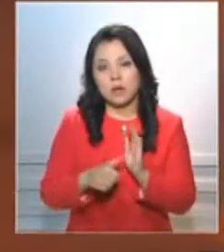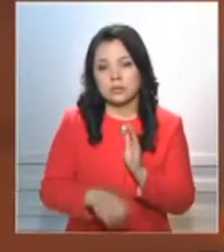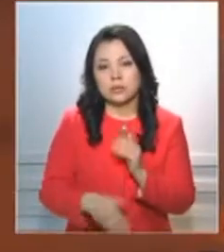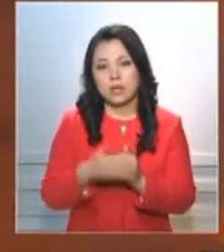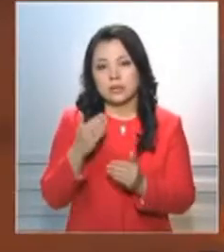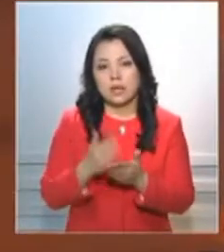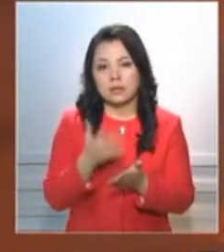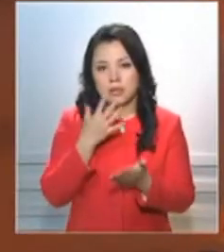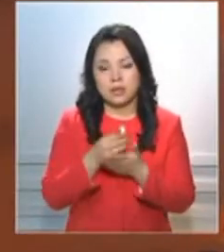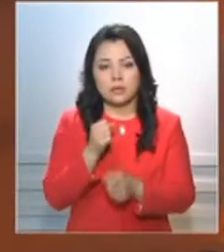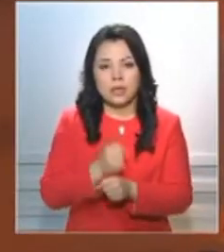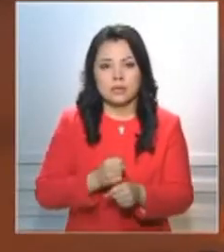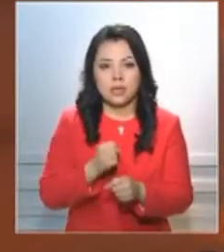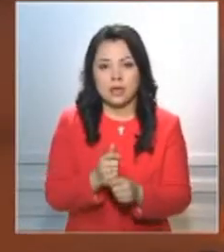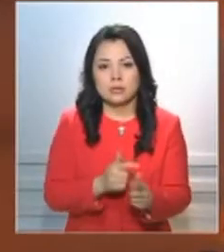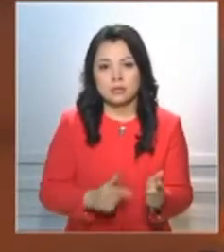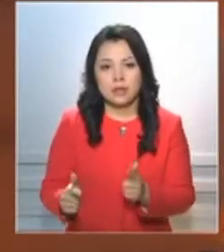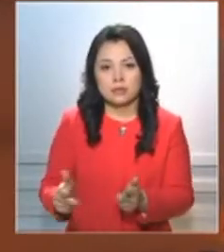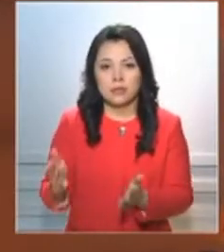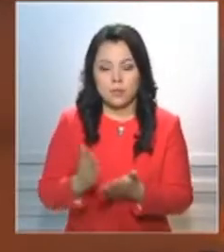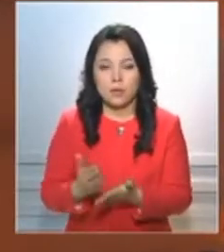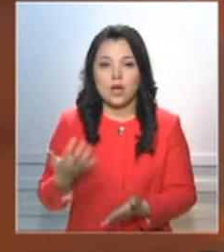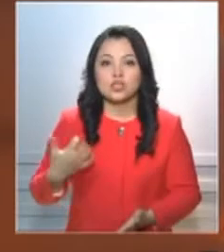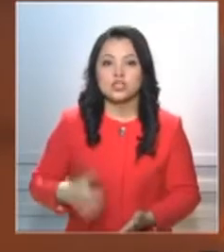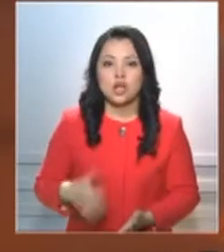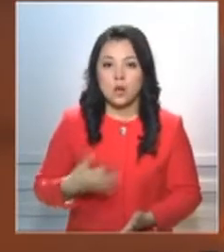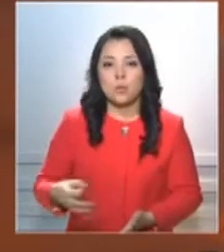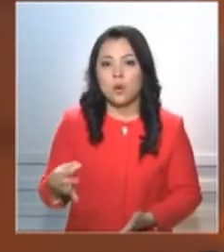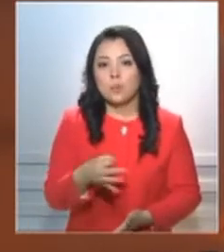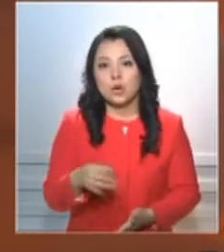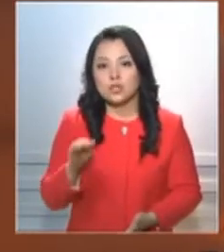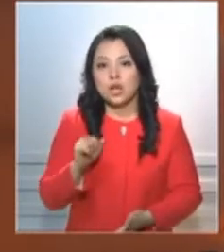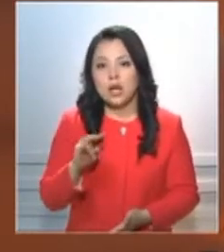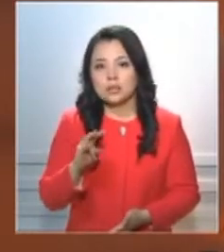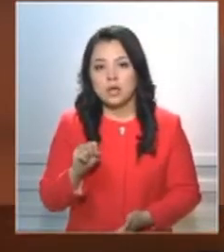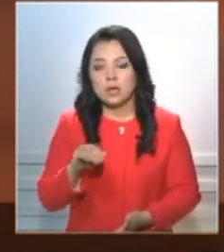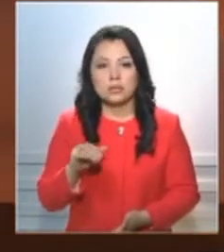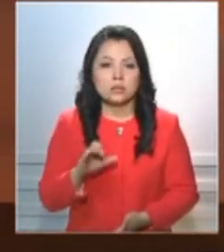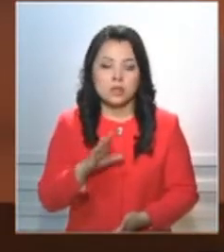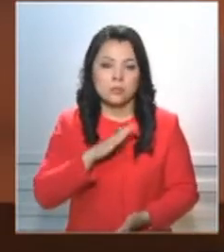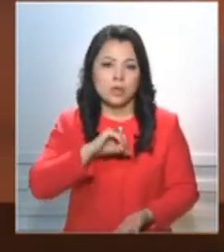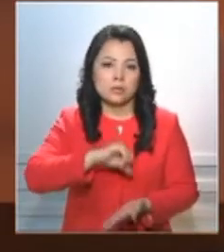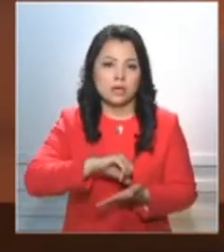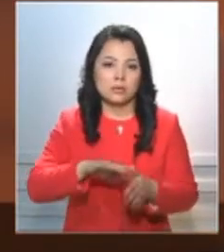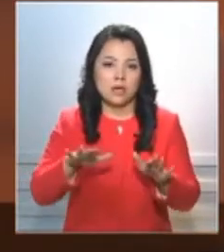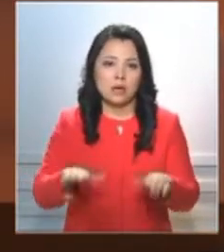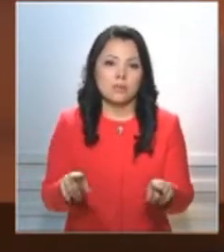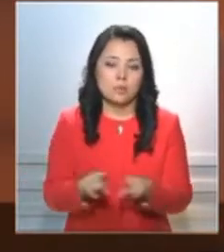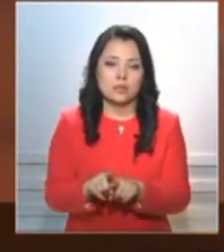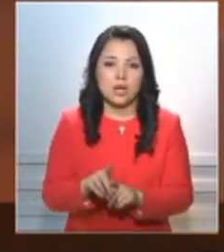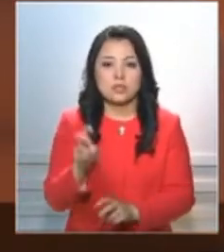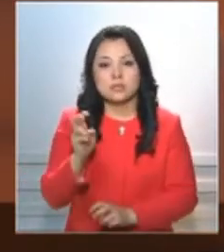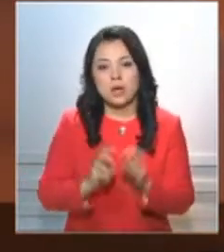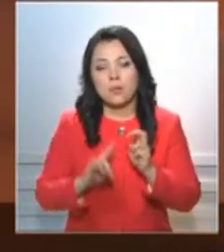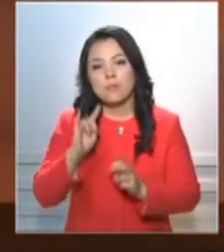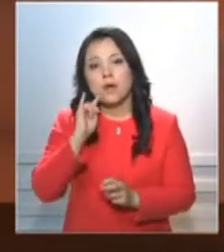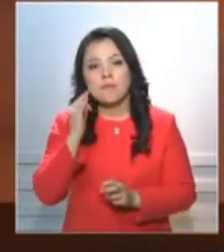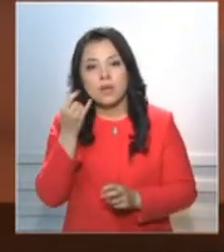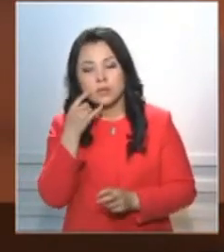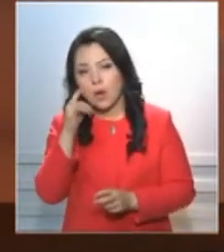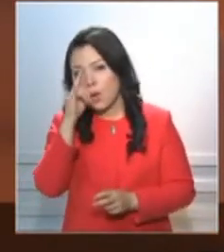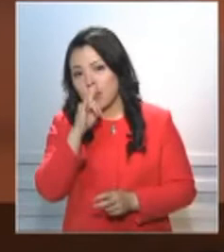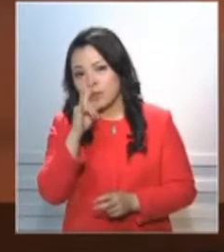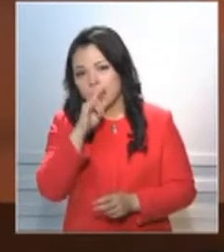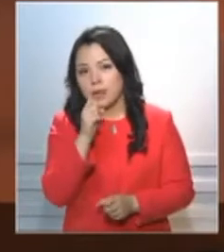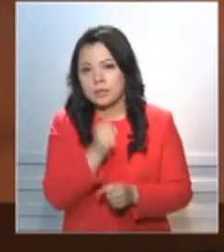керек. Жамбыл облысының Жаңатас қаласындағы минералды тыңайтқыштар шығаратын зауыттың және Павлодар қаласындағы мұнай